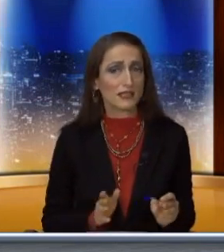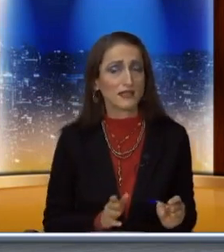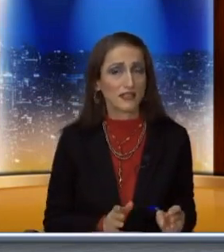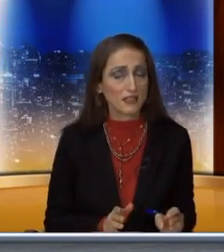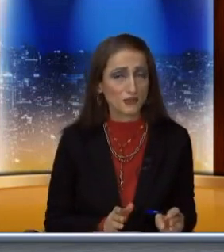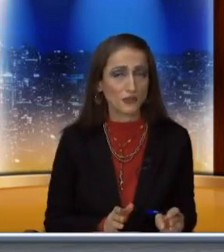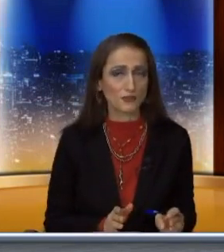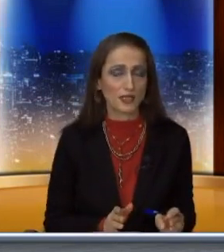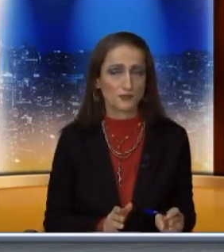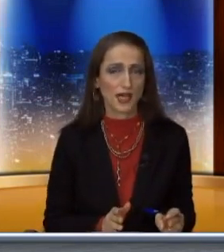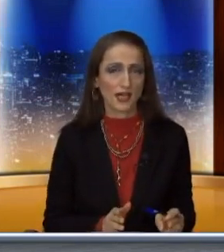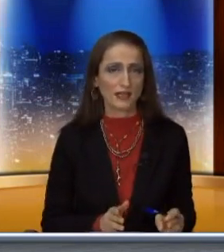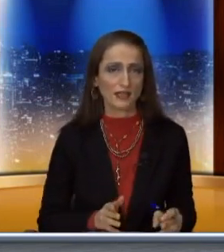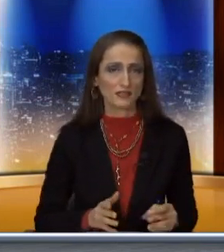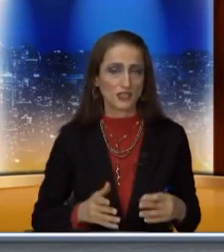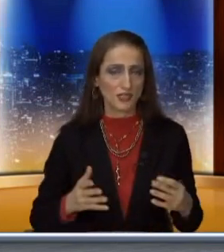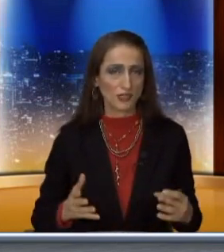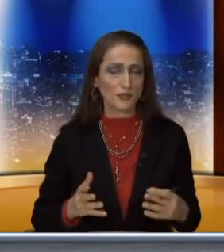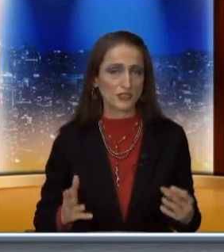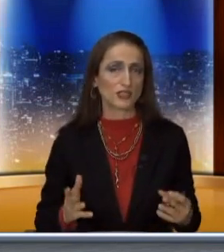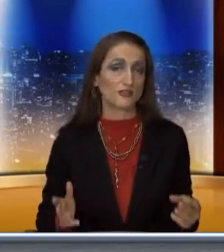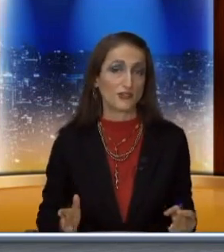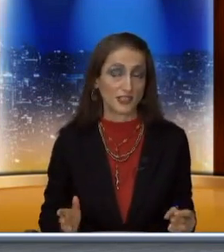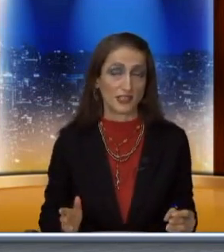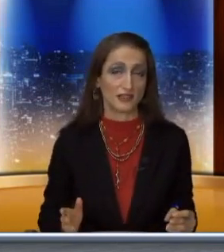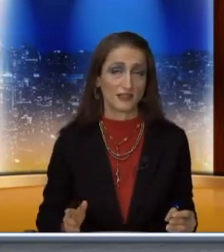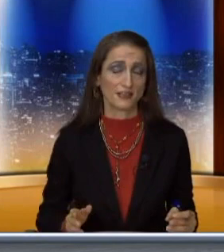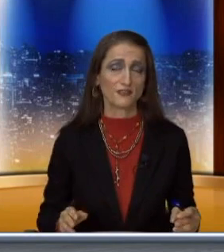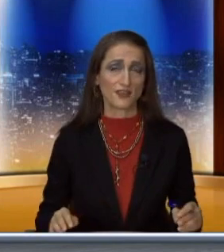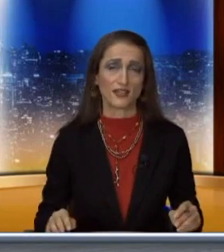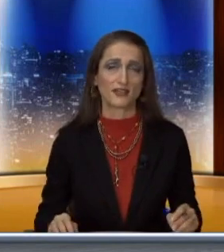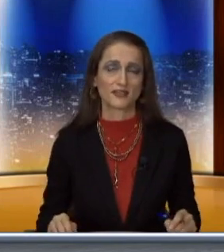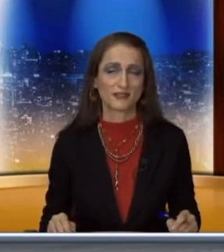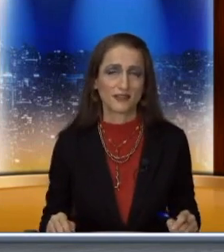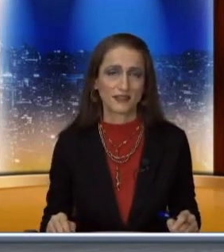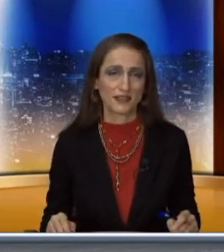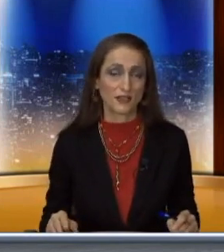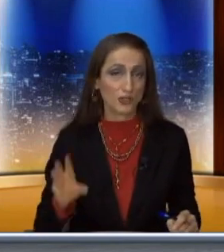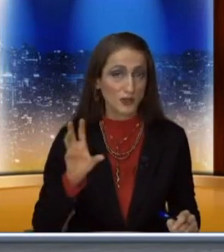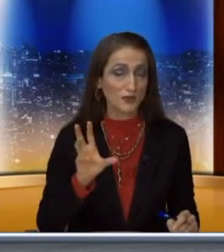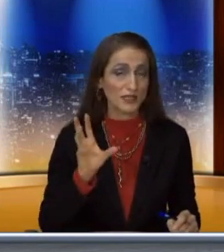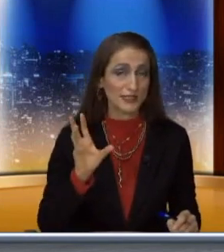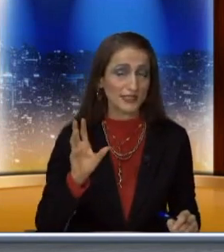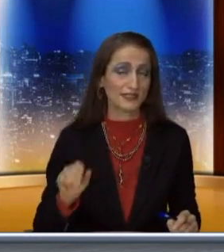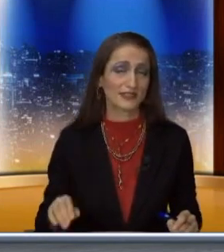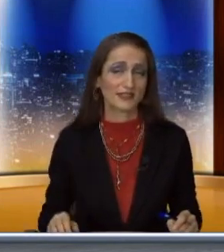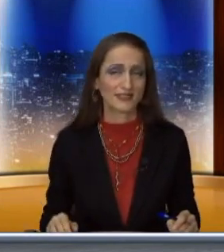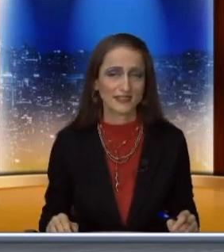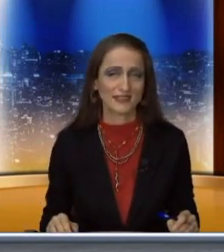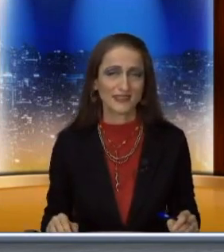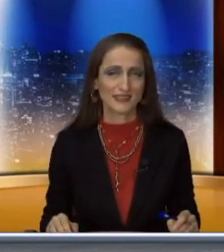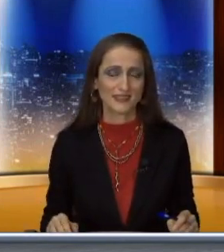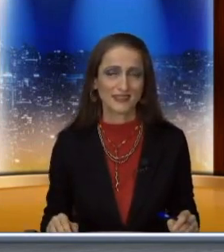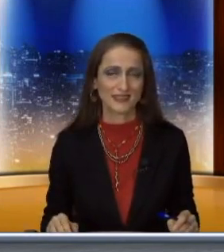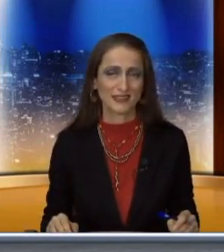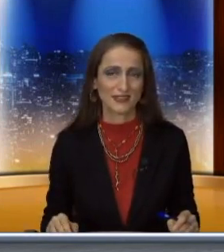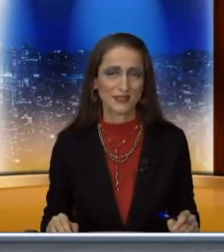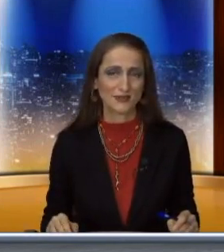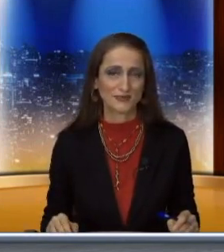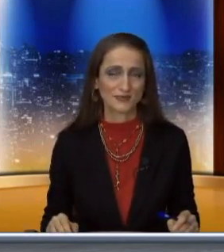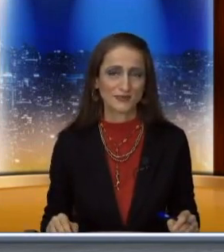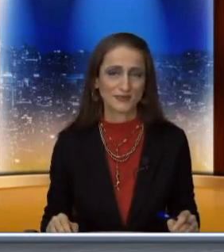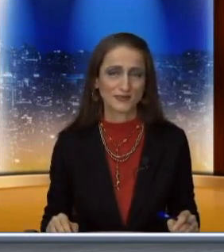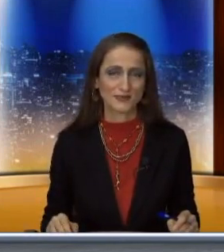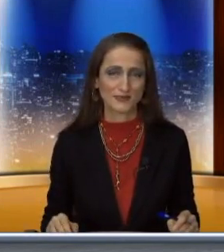من تاثرتم بحيث جت لكم هالشكل فكره؟ اتفضل عندكم رمز.